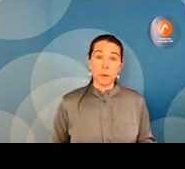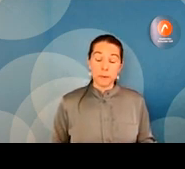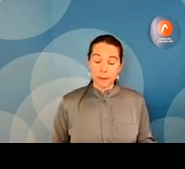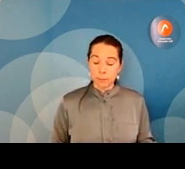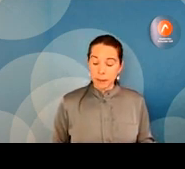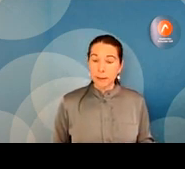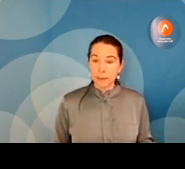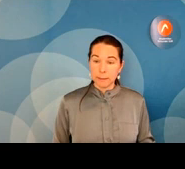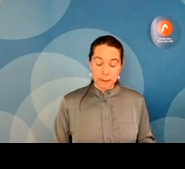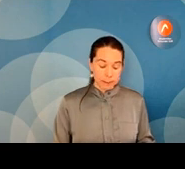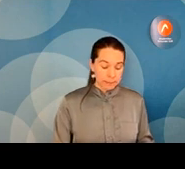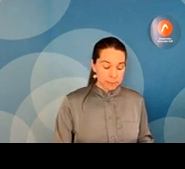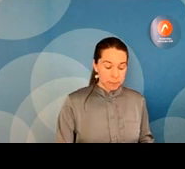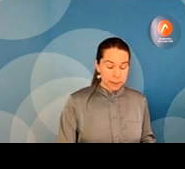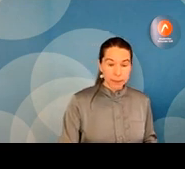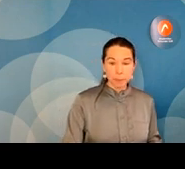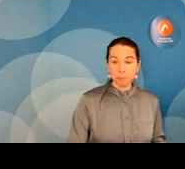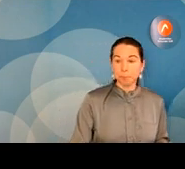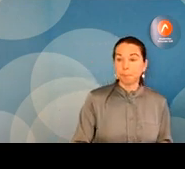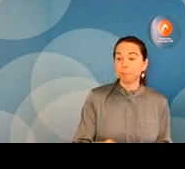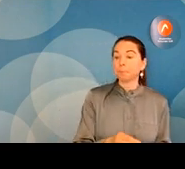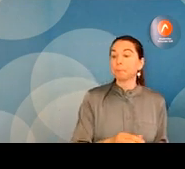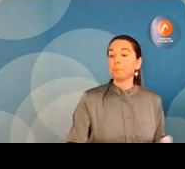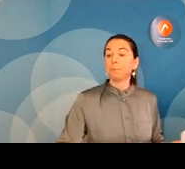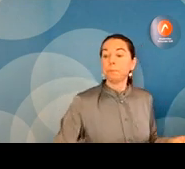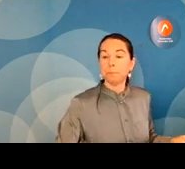oss och jobbar vidare med allting när det gäller diskriminering.